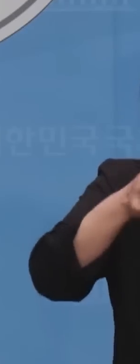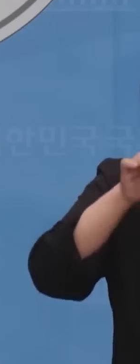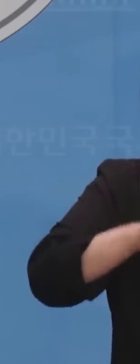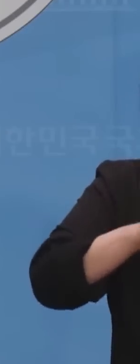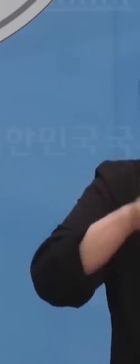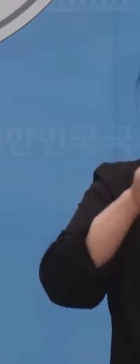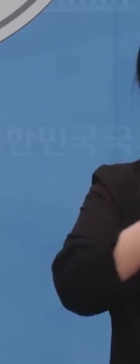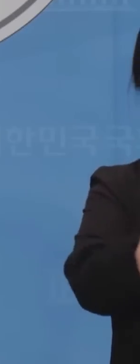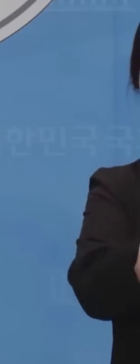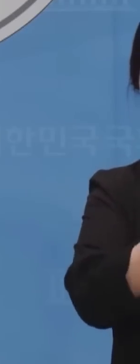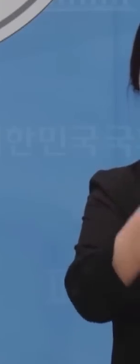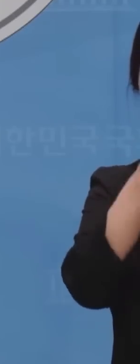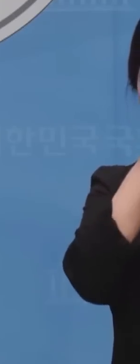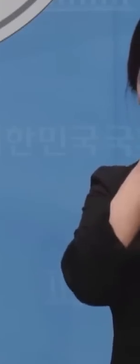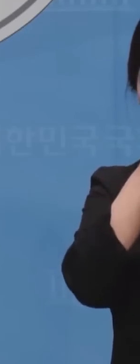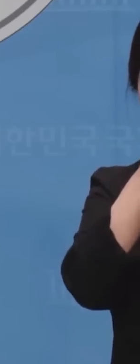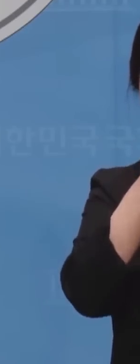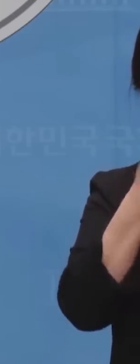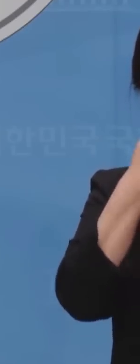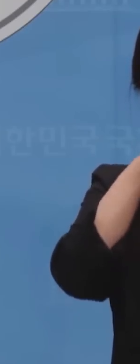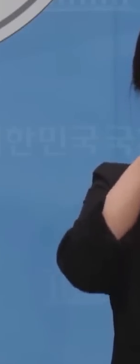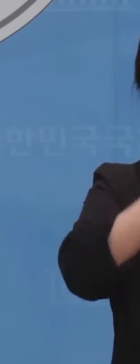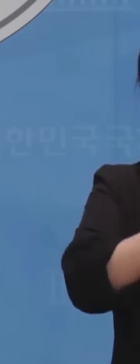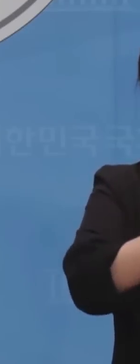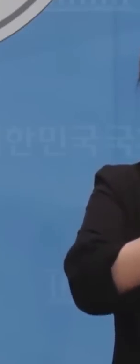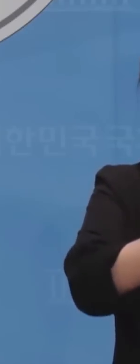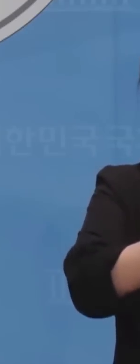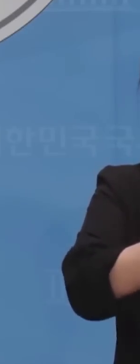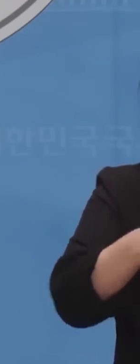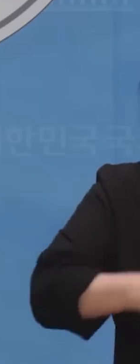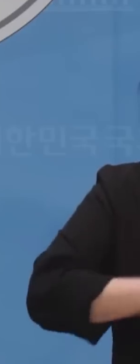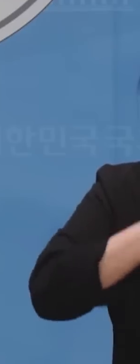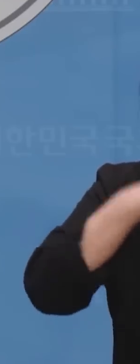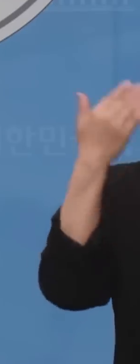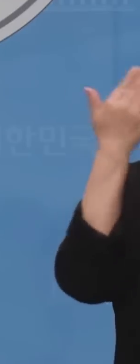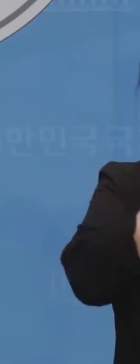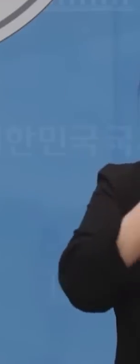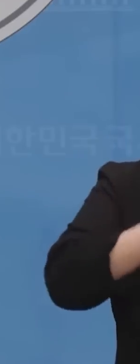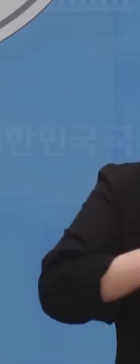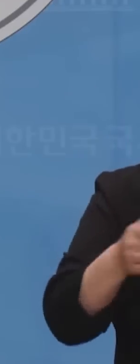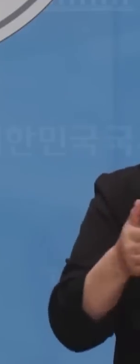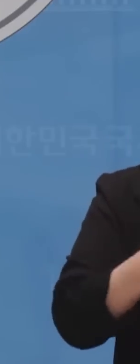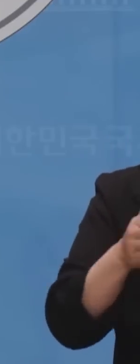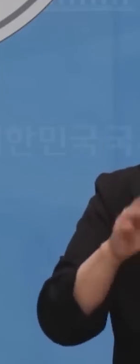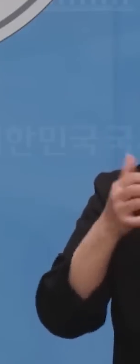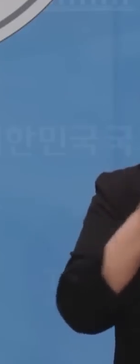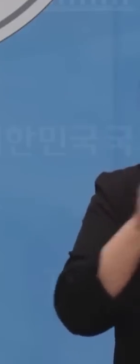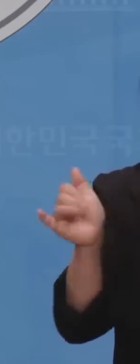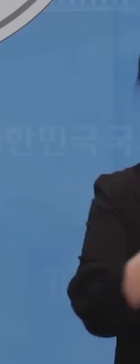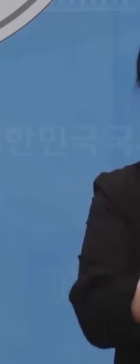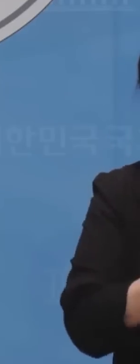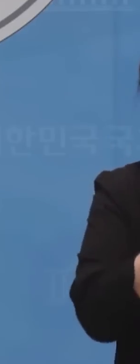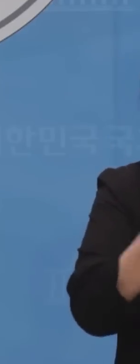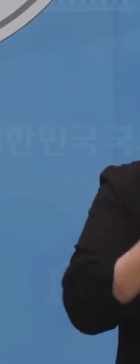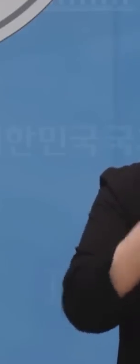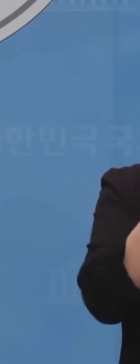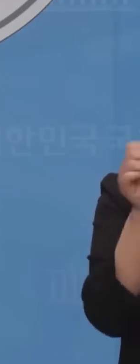투명한 민주주의를 위한 기본 원칙이자 국민을 섬기는 공직자의 윤리입니다.